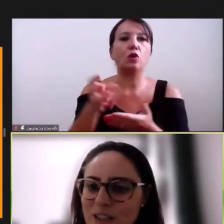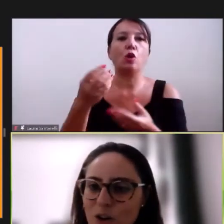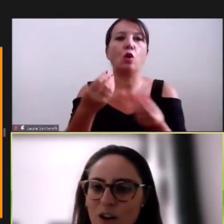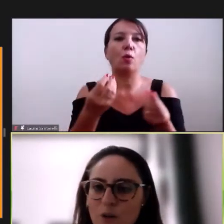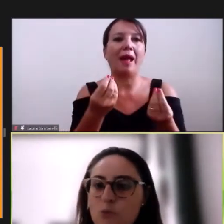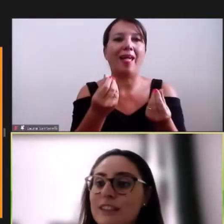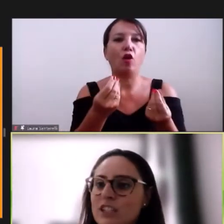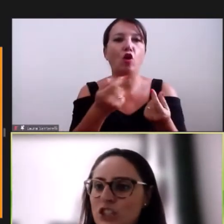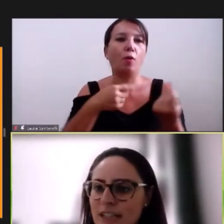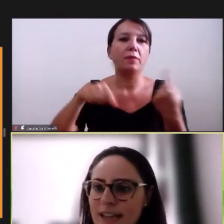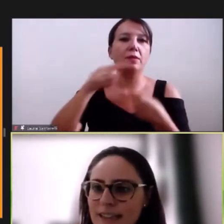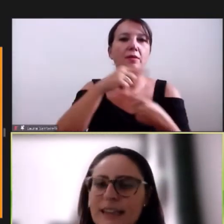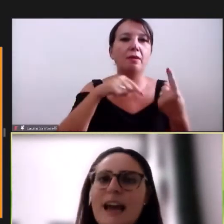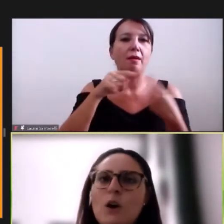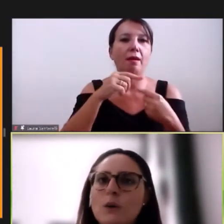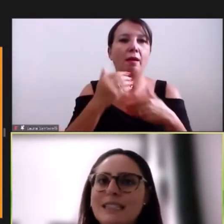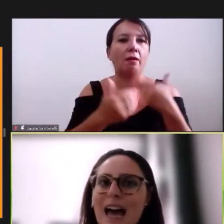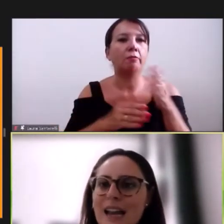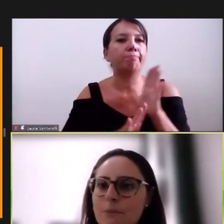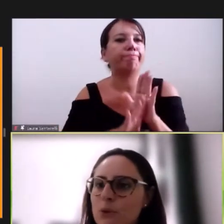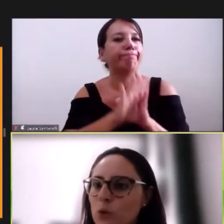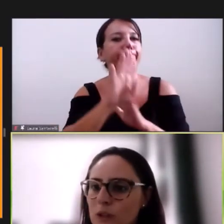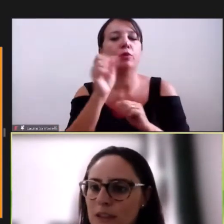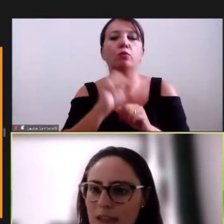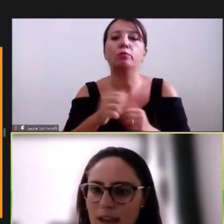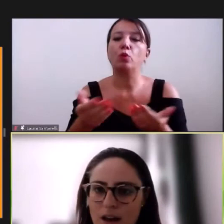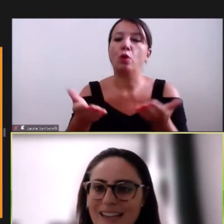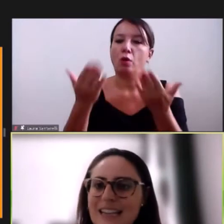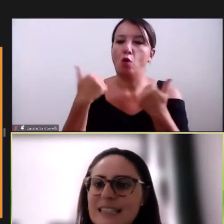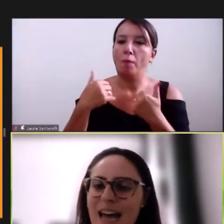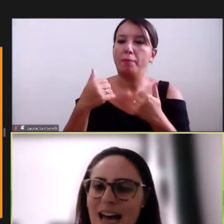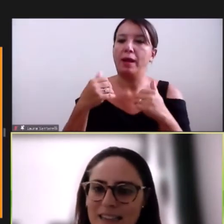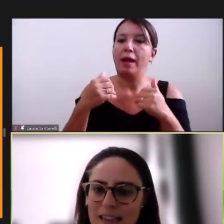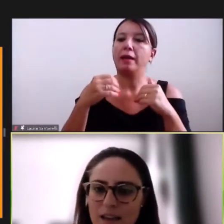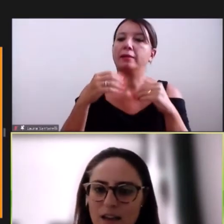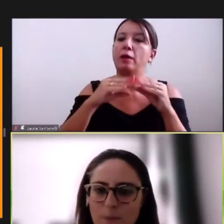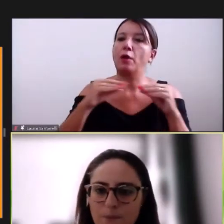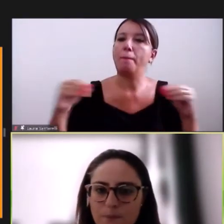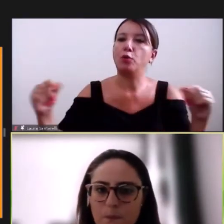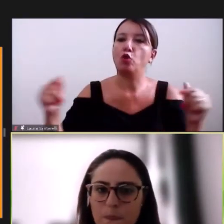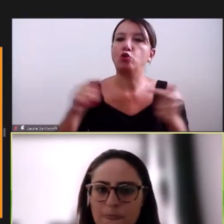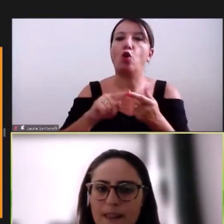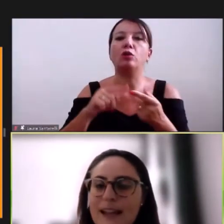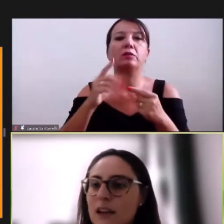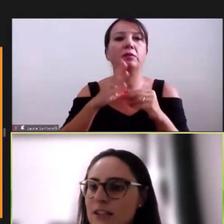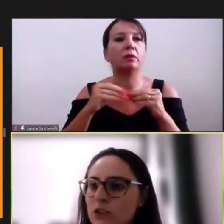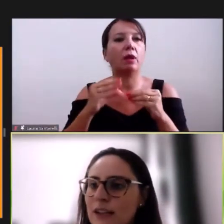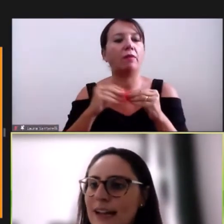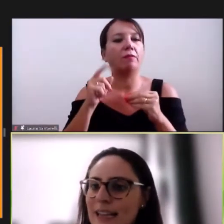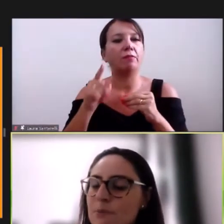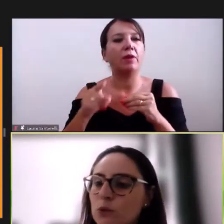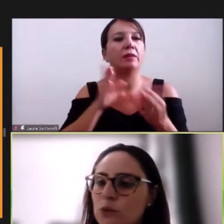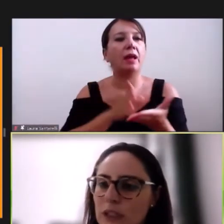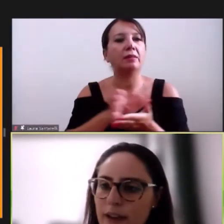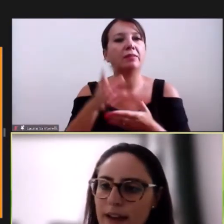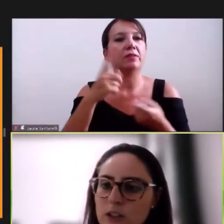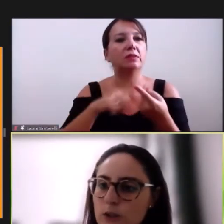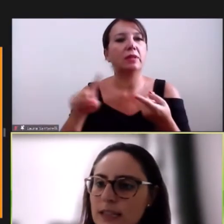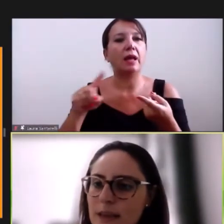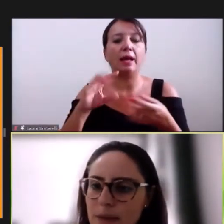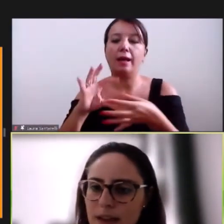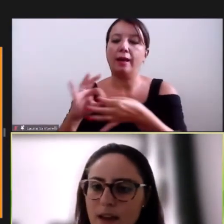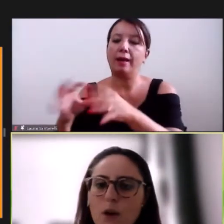che senso? Può decidere di acquistare prodotti realizzati attraverso delle catene